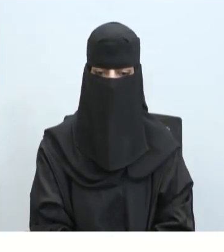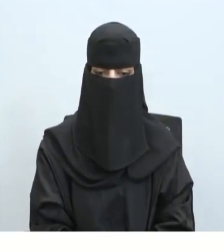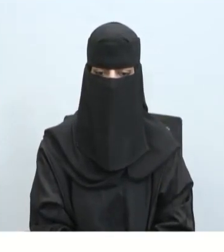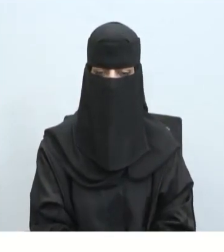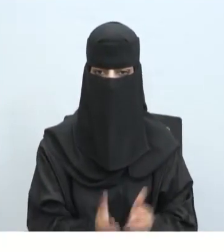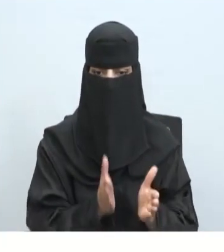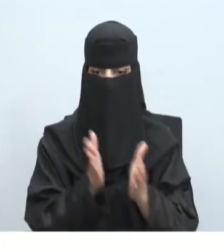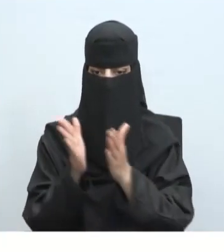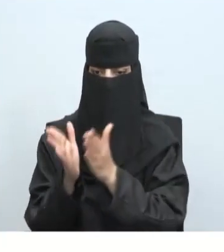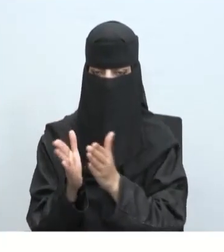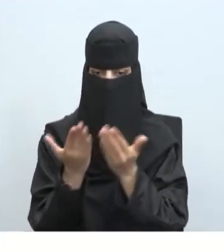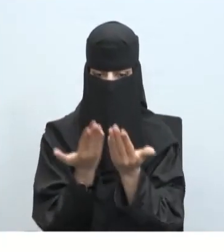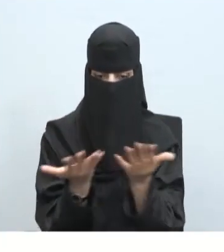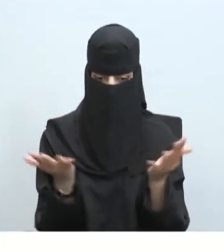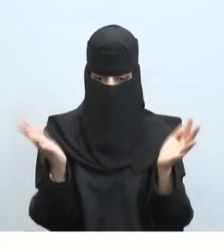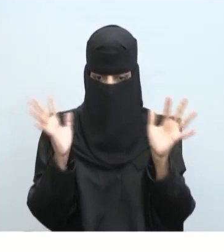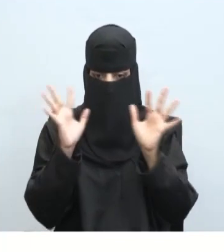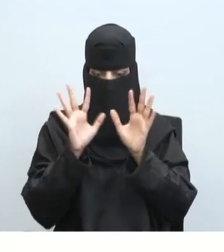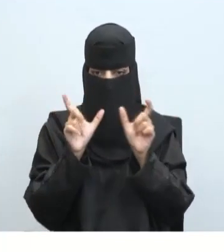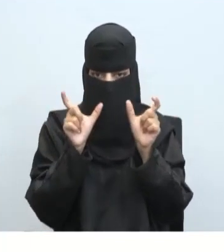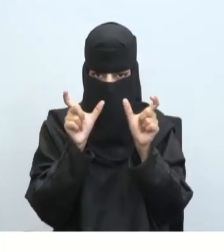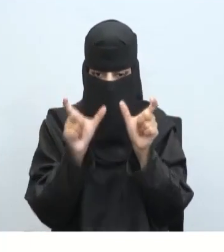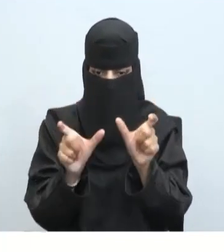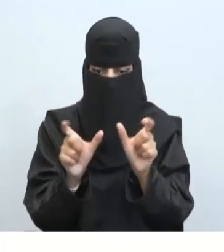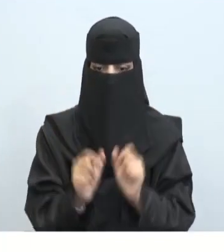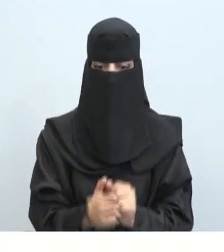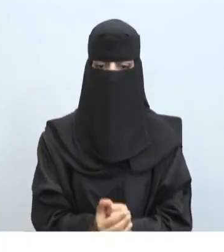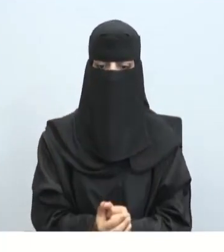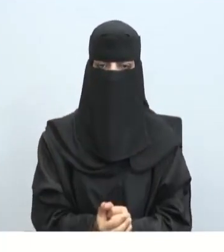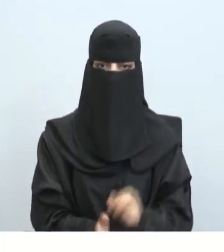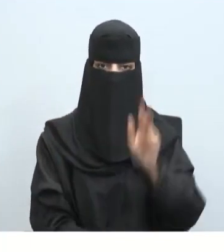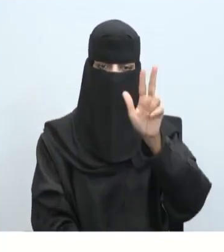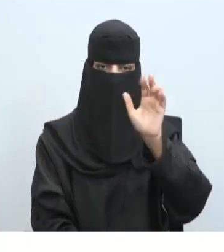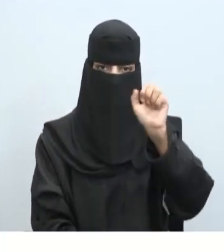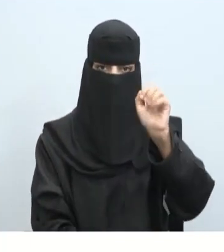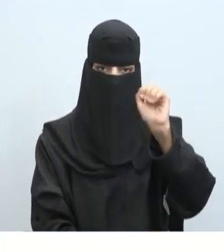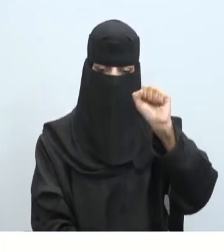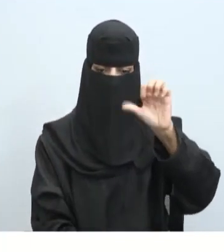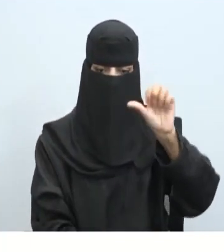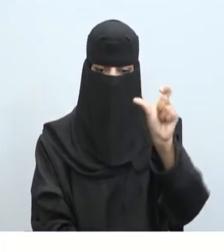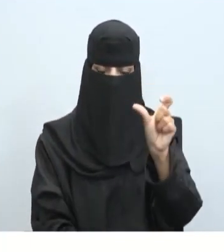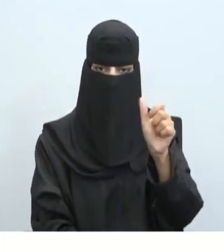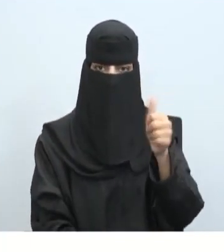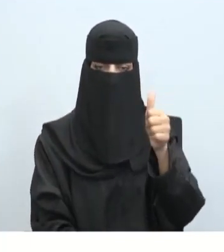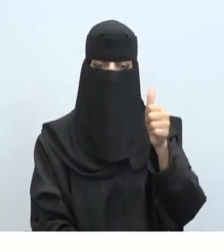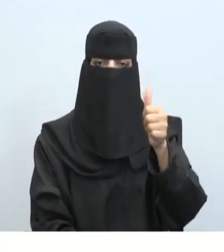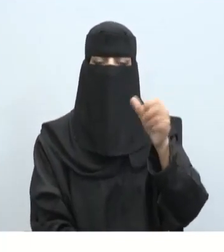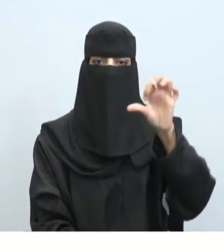وغيرها الحصون والقلاع الحصون